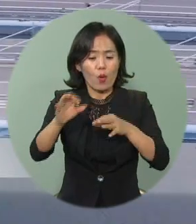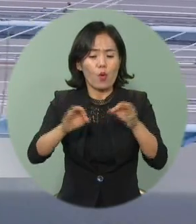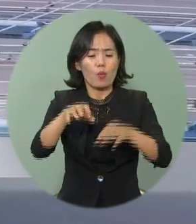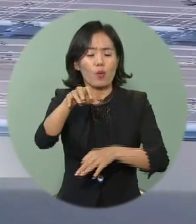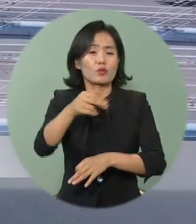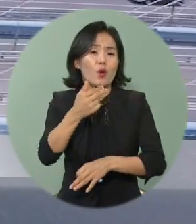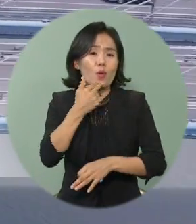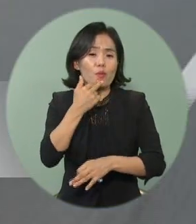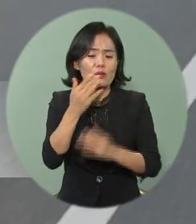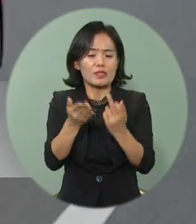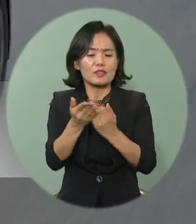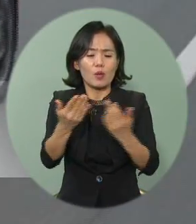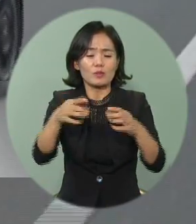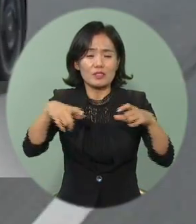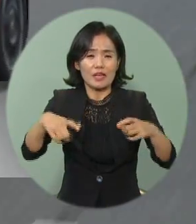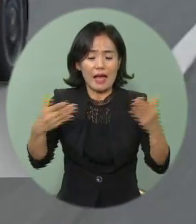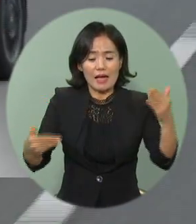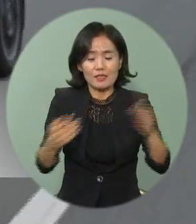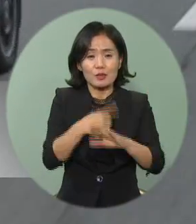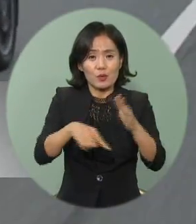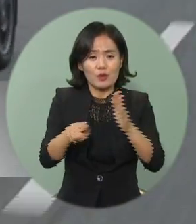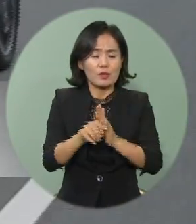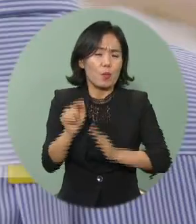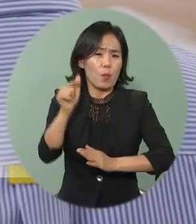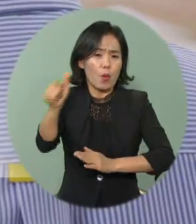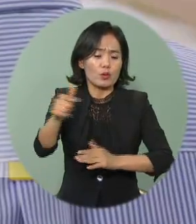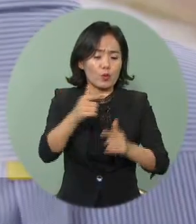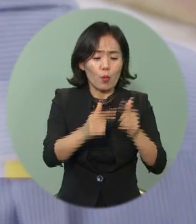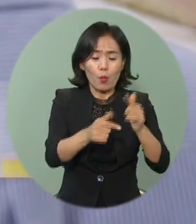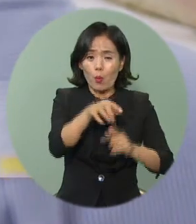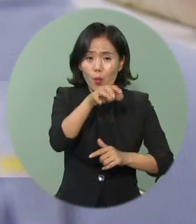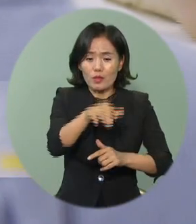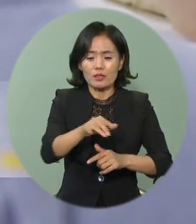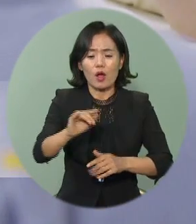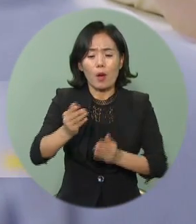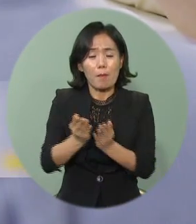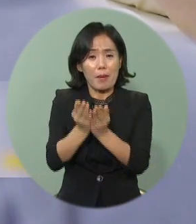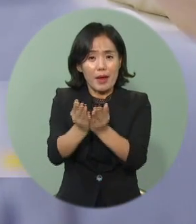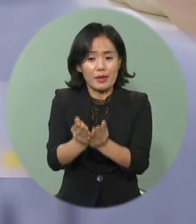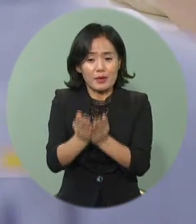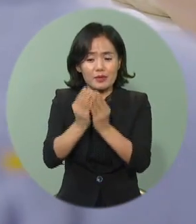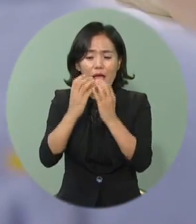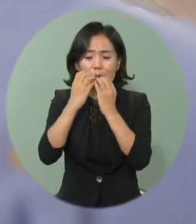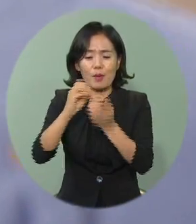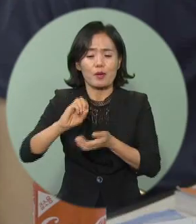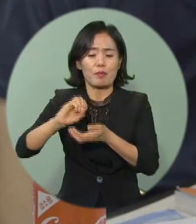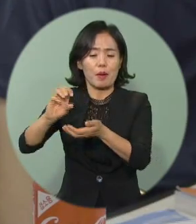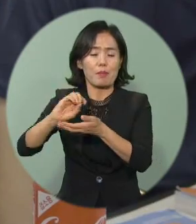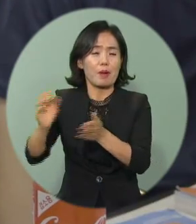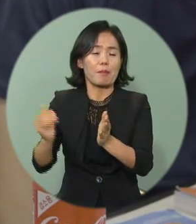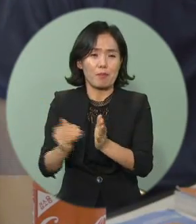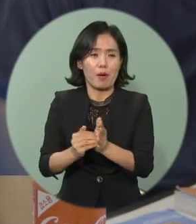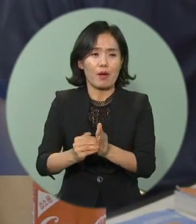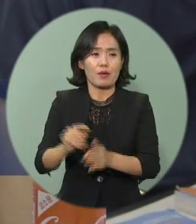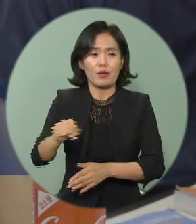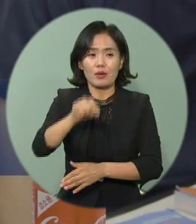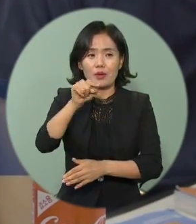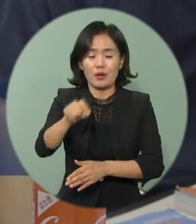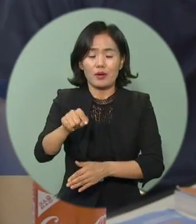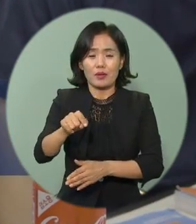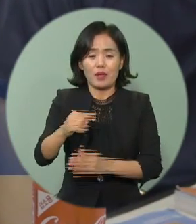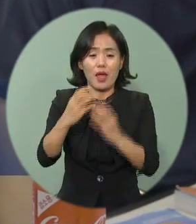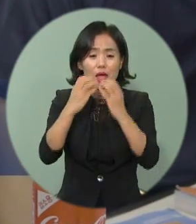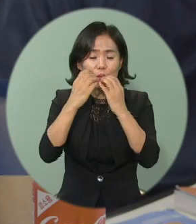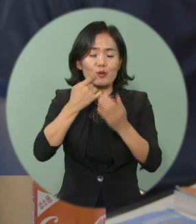섬 지역 학생들을 위해 85km가 떨어진 목포에서 100길로 햄버거를 배달한 겁니다. 여기서는 햄버거를